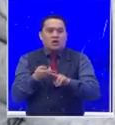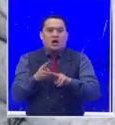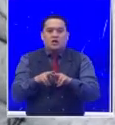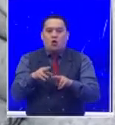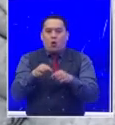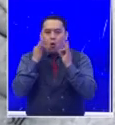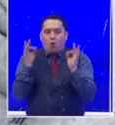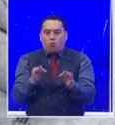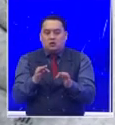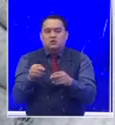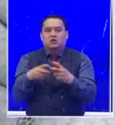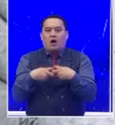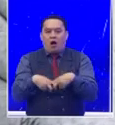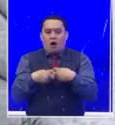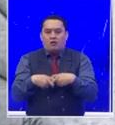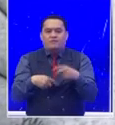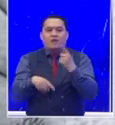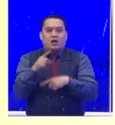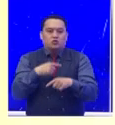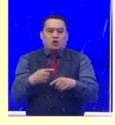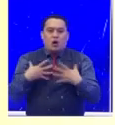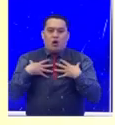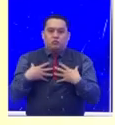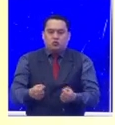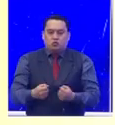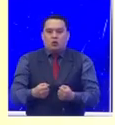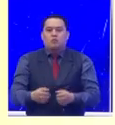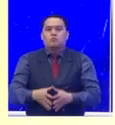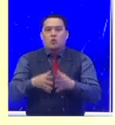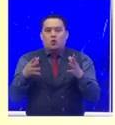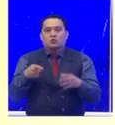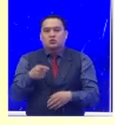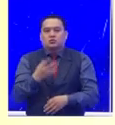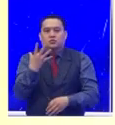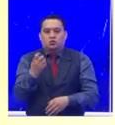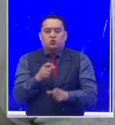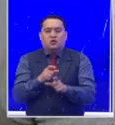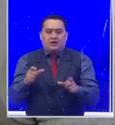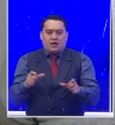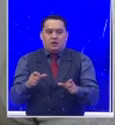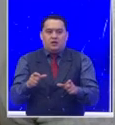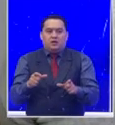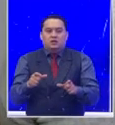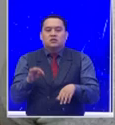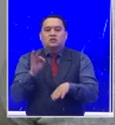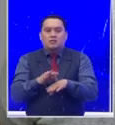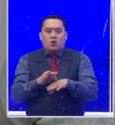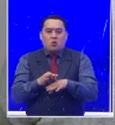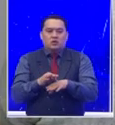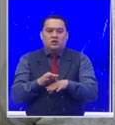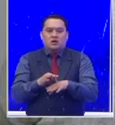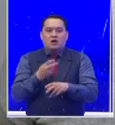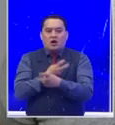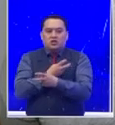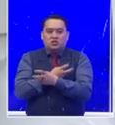время опытный травматолог-ортопед вернул к обычному образу жизни более 1500 человек с хромотой и искривлениями